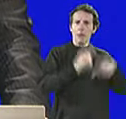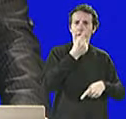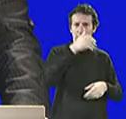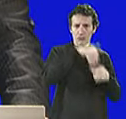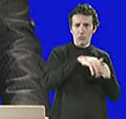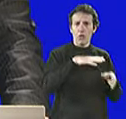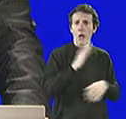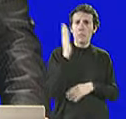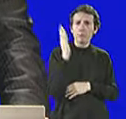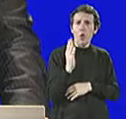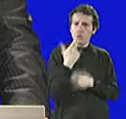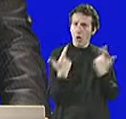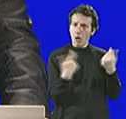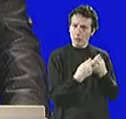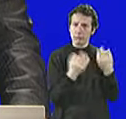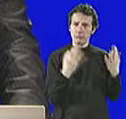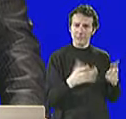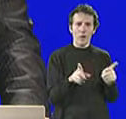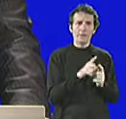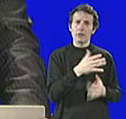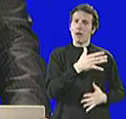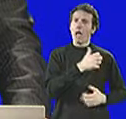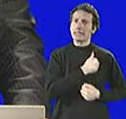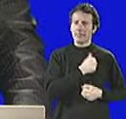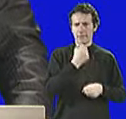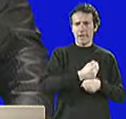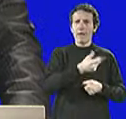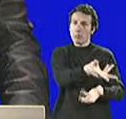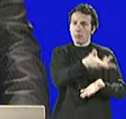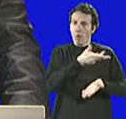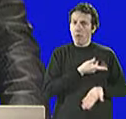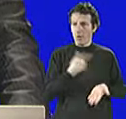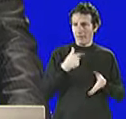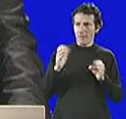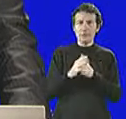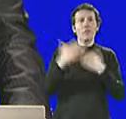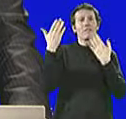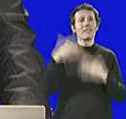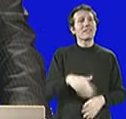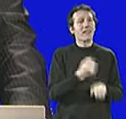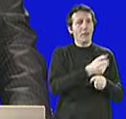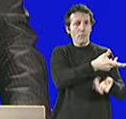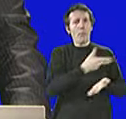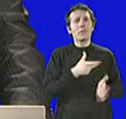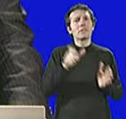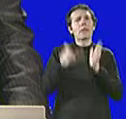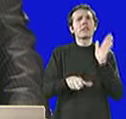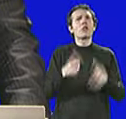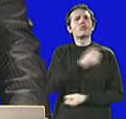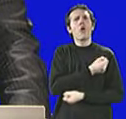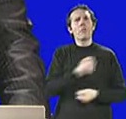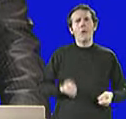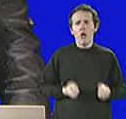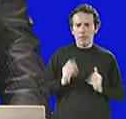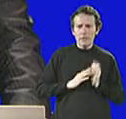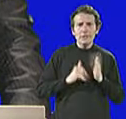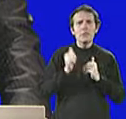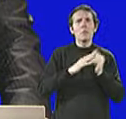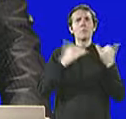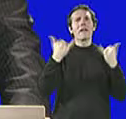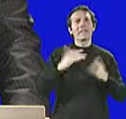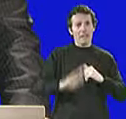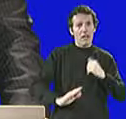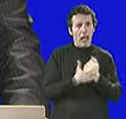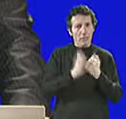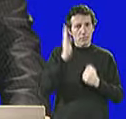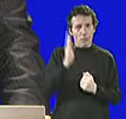des besoins, puis d'accepter un emploi correspondant à cette formation, je pense au chômeur qui a besoin qu'on l'aide à se reconstruire et à retrouver